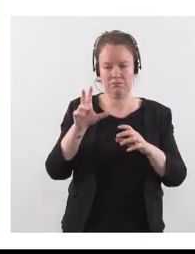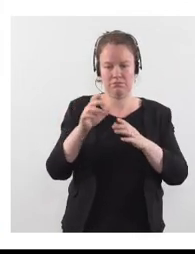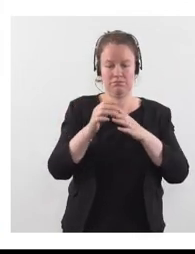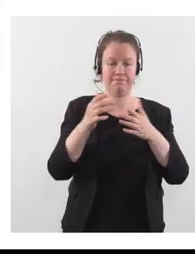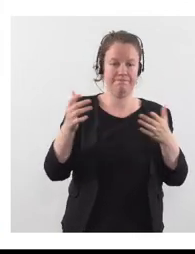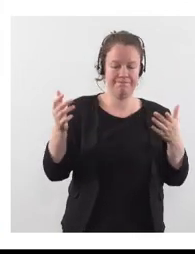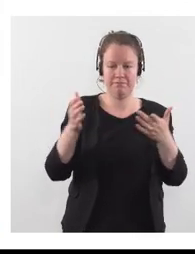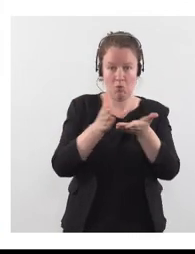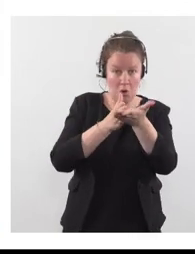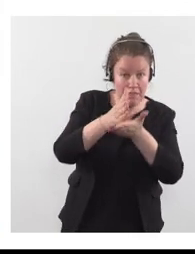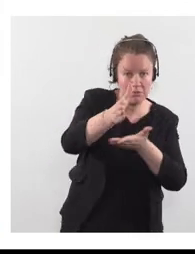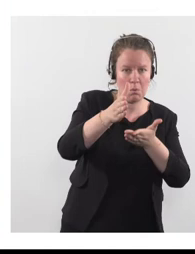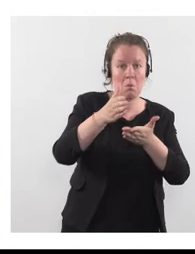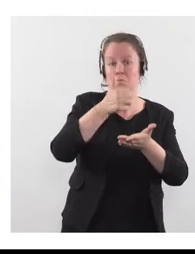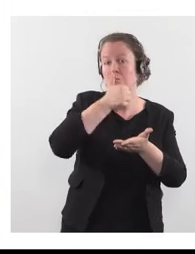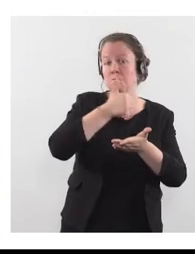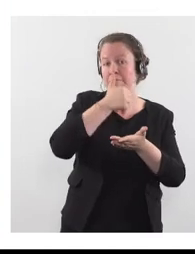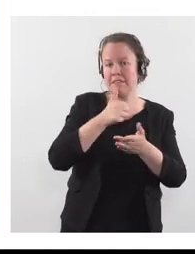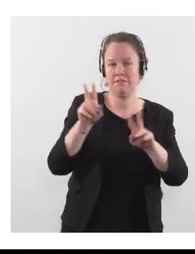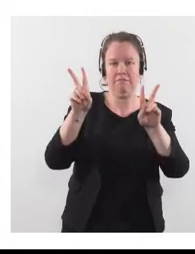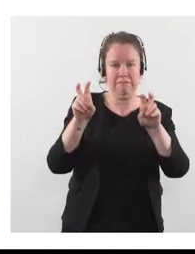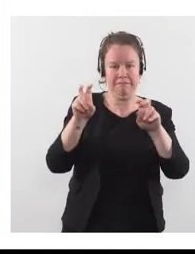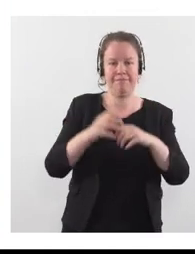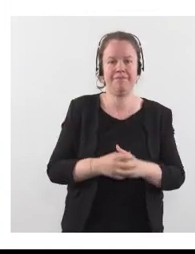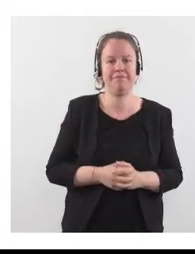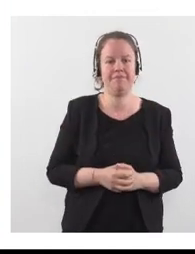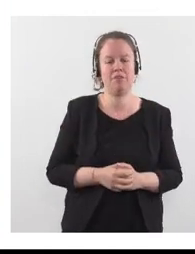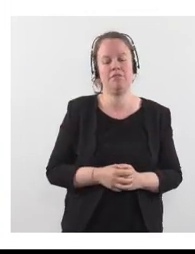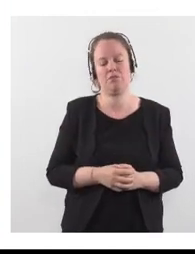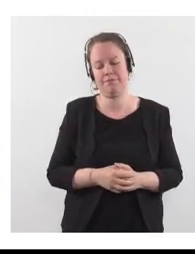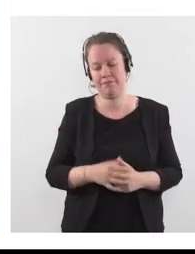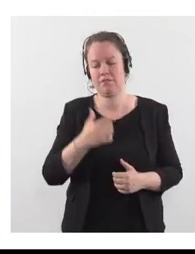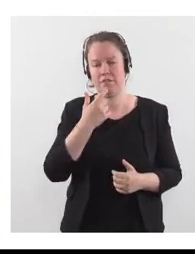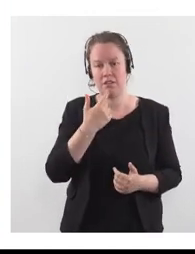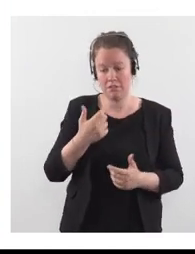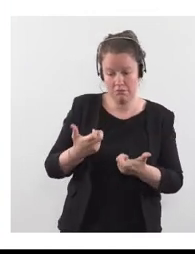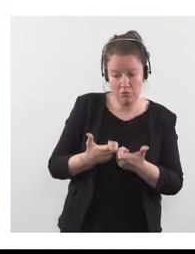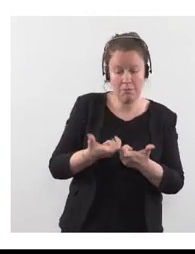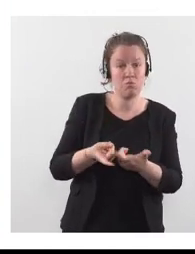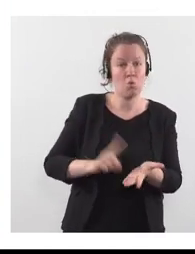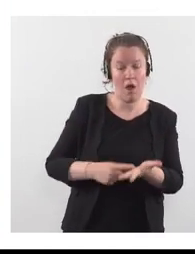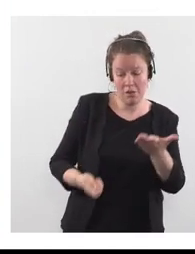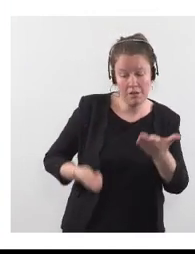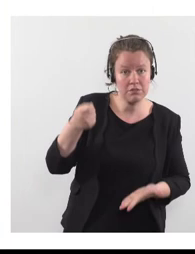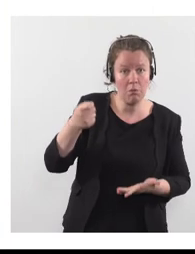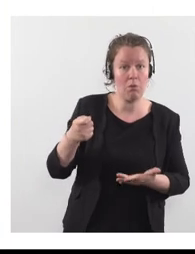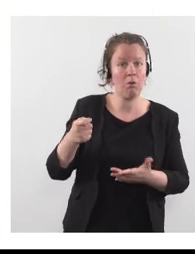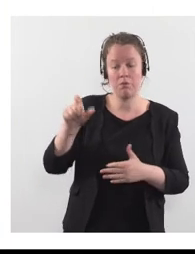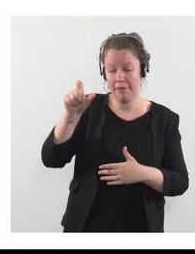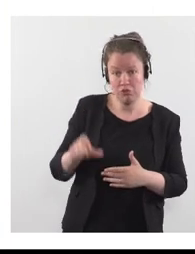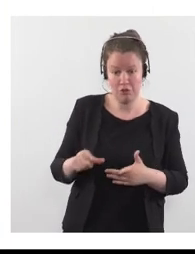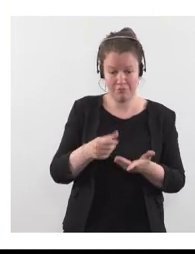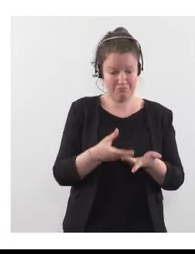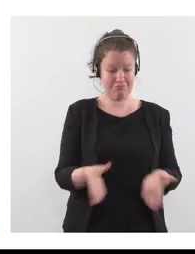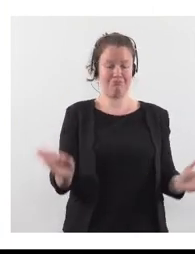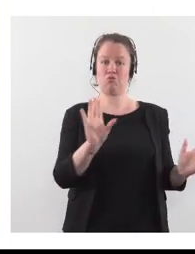que évidemment qu'il y a des questions qui se posent en termes d'accès au droit à l'éducation et en termes de discrimination aussi. Sur la question